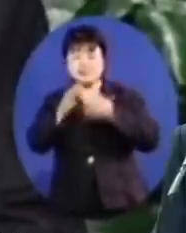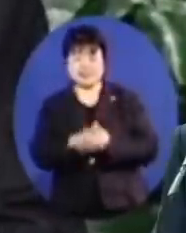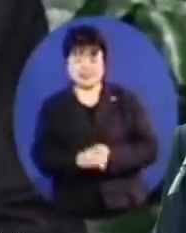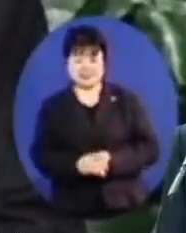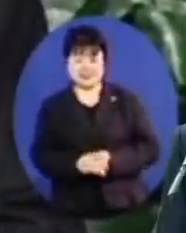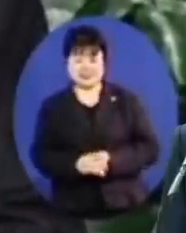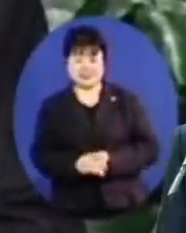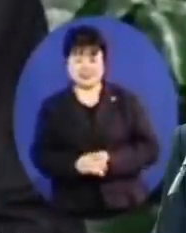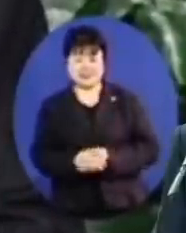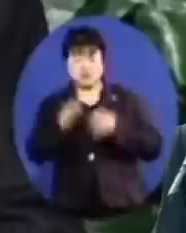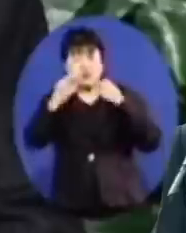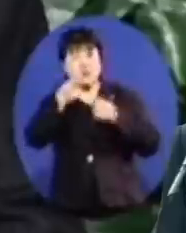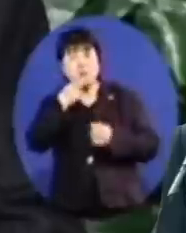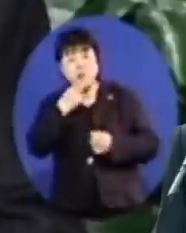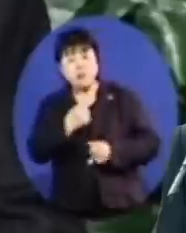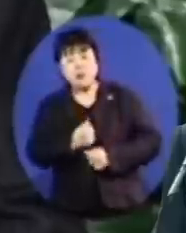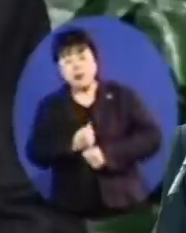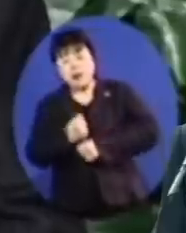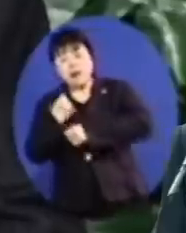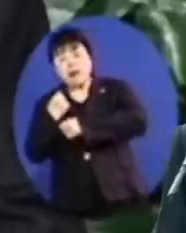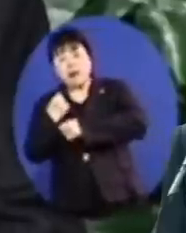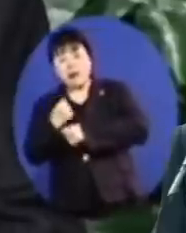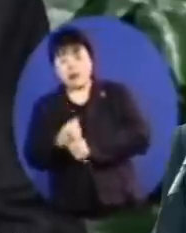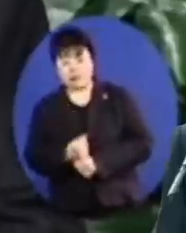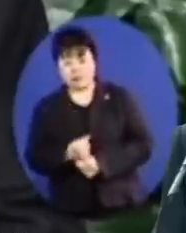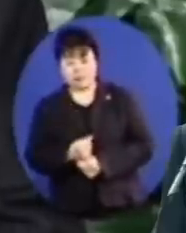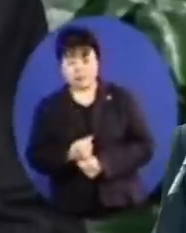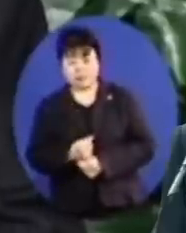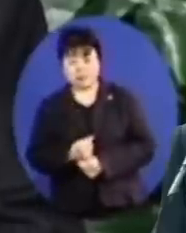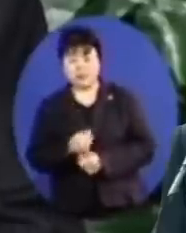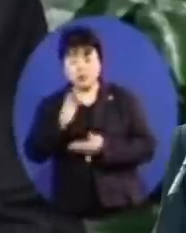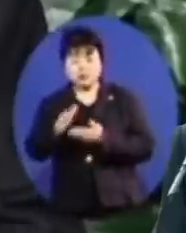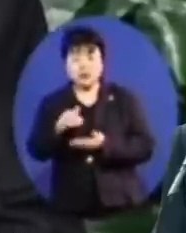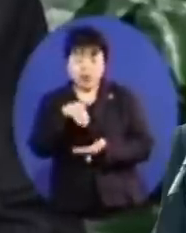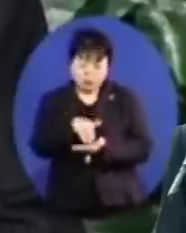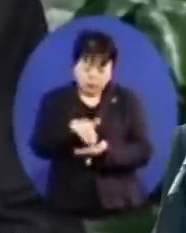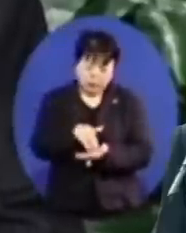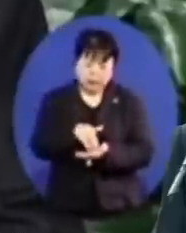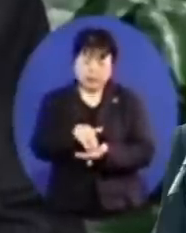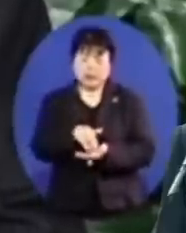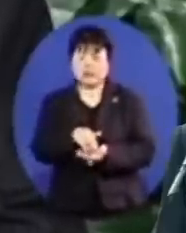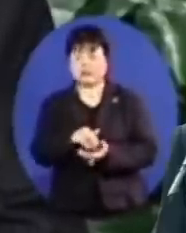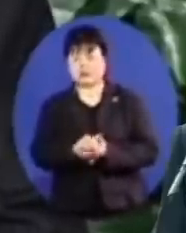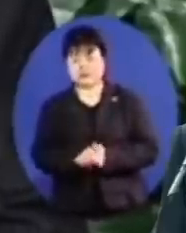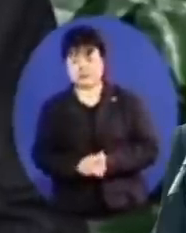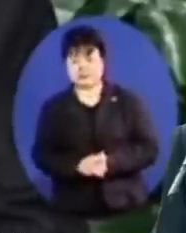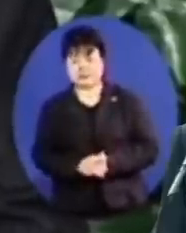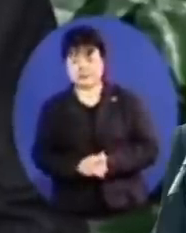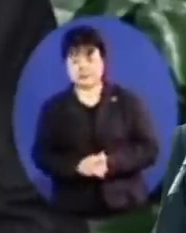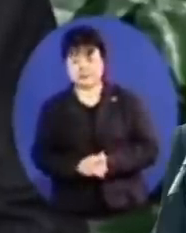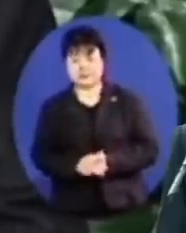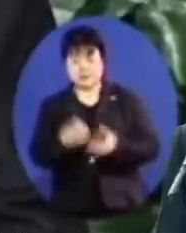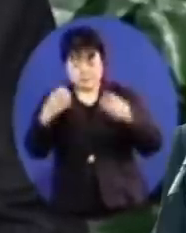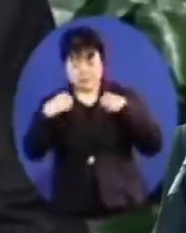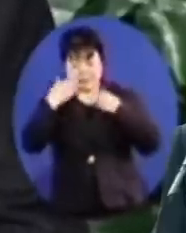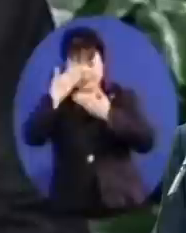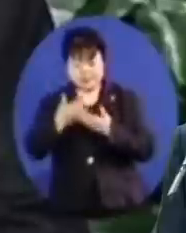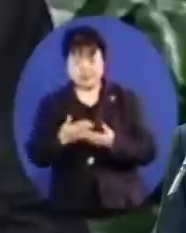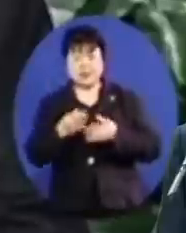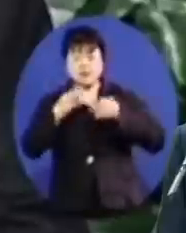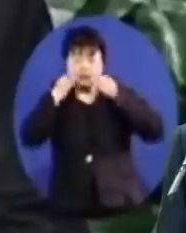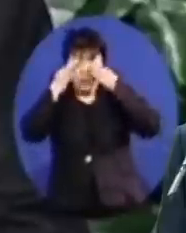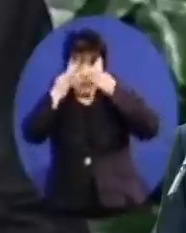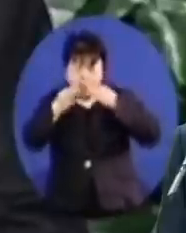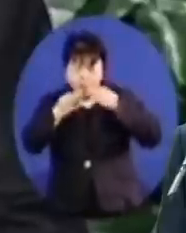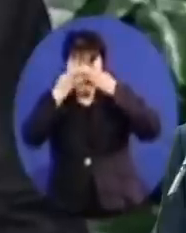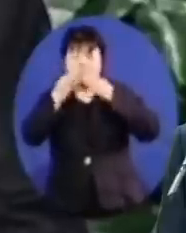최선을 다하지 않고 낭비하고 보내버렸다면 나중에 크게 후회하지 않습니까? 주어진 일에 최선을 다해서